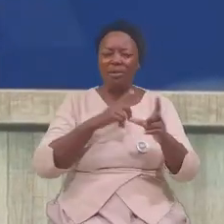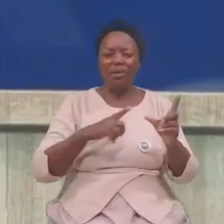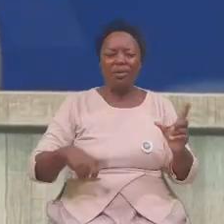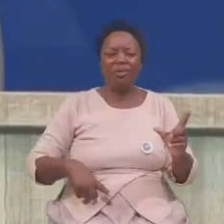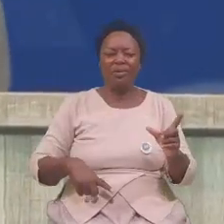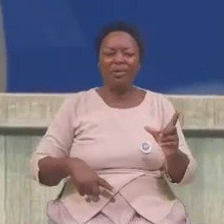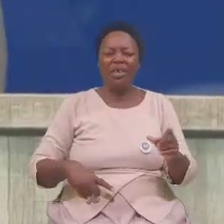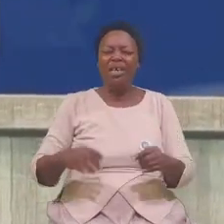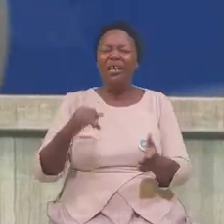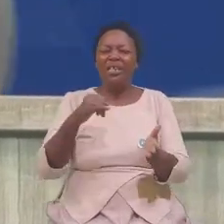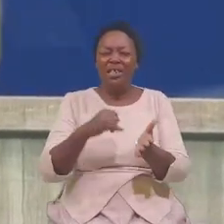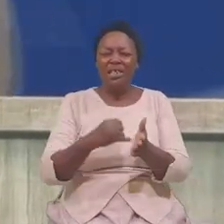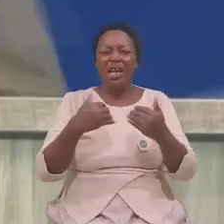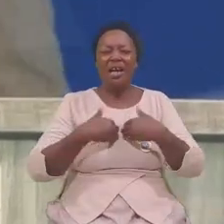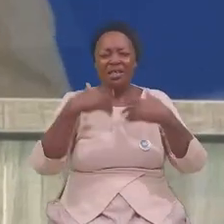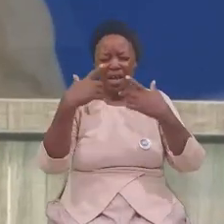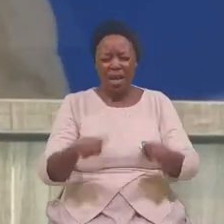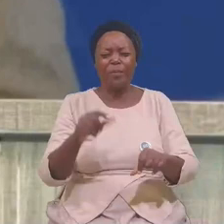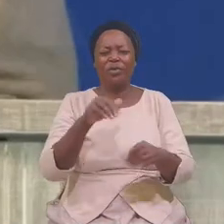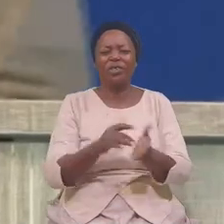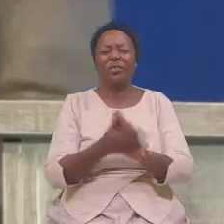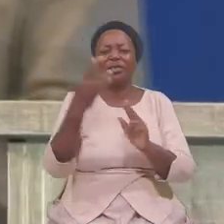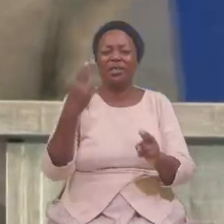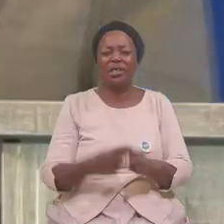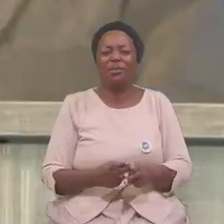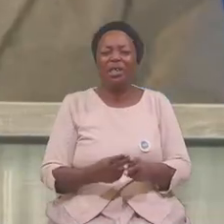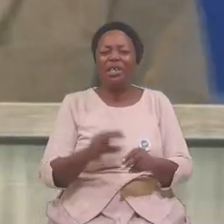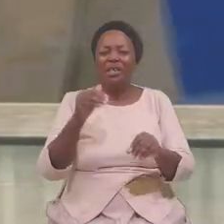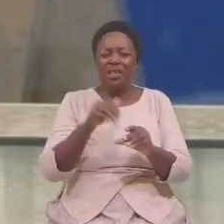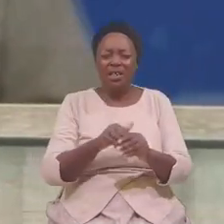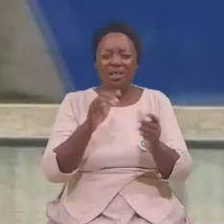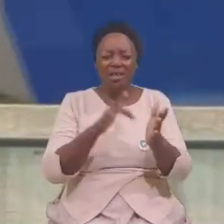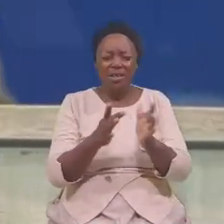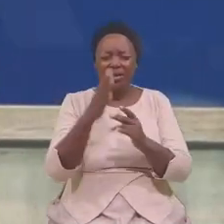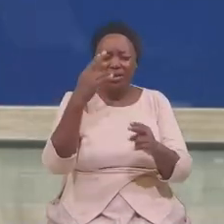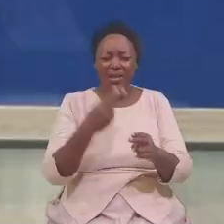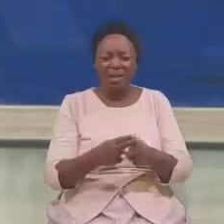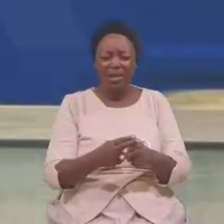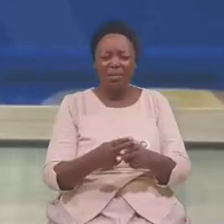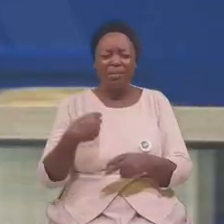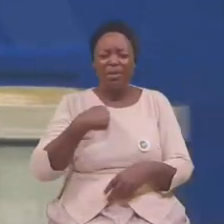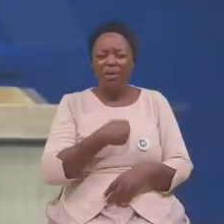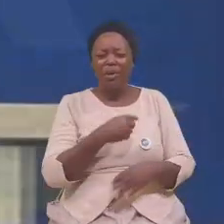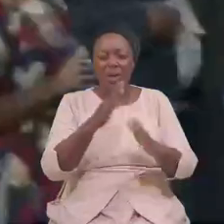C'est fait. Au nom de Jésus, nous prions.